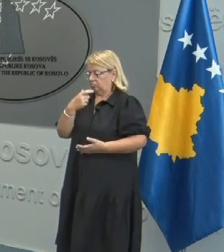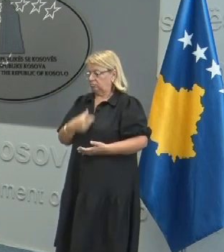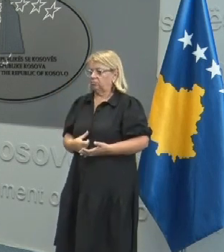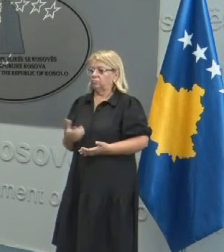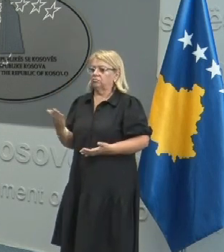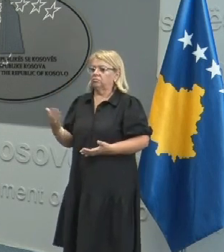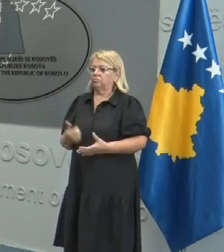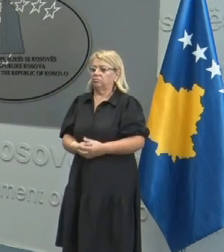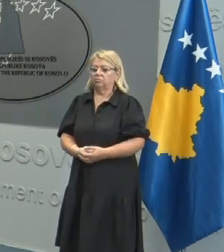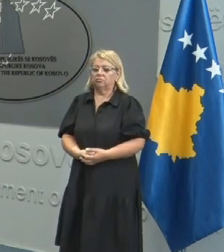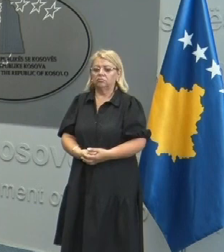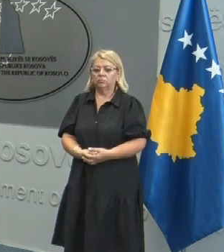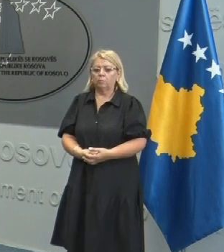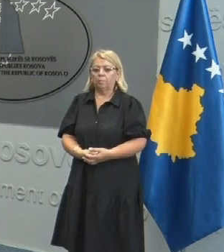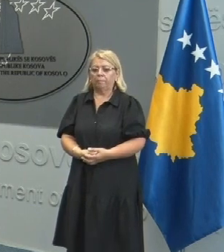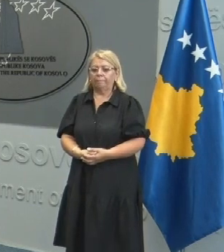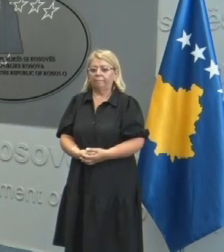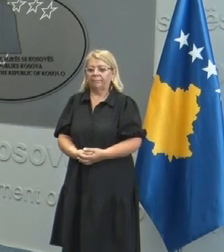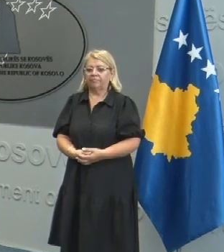këtë qështë?